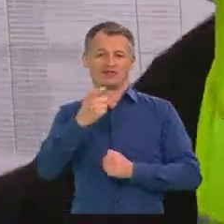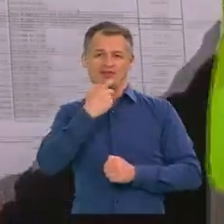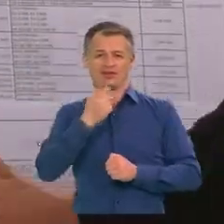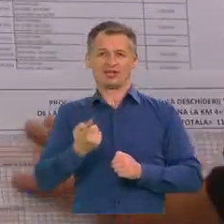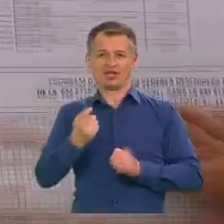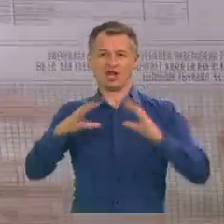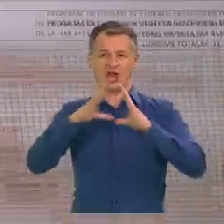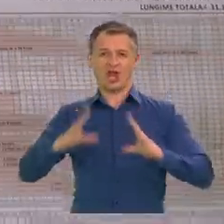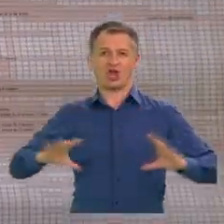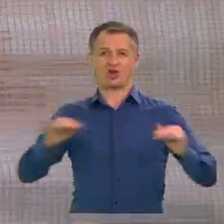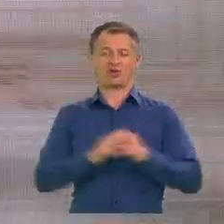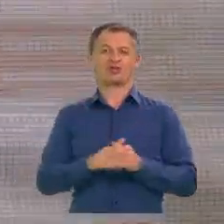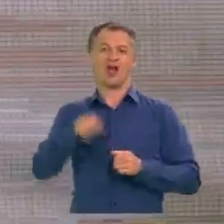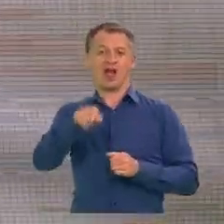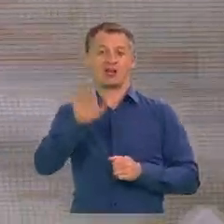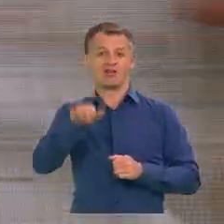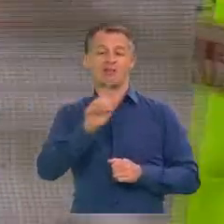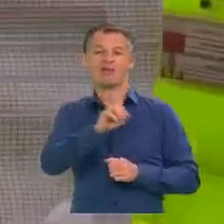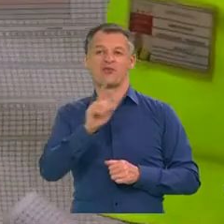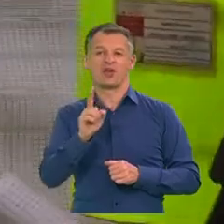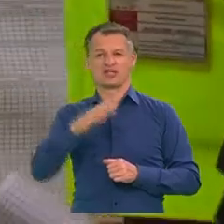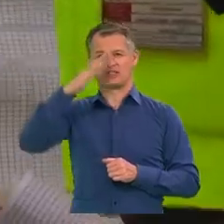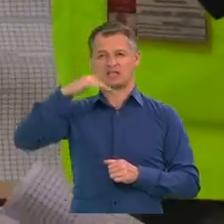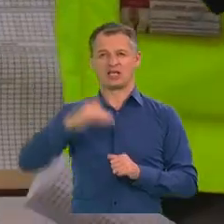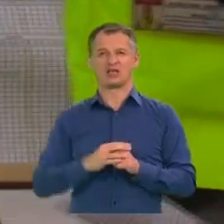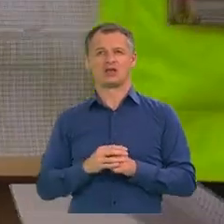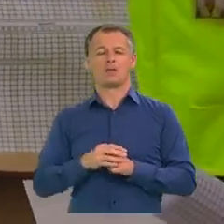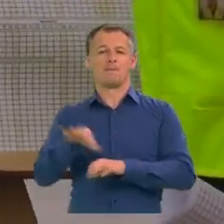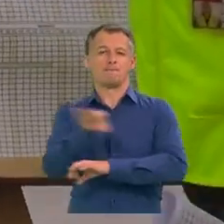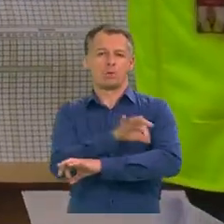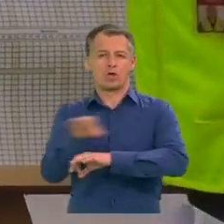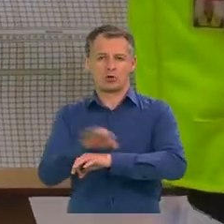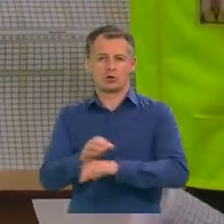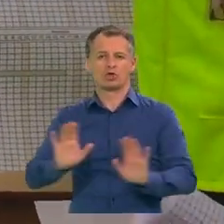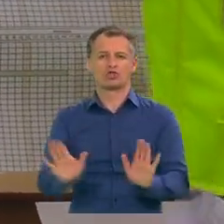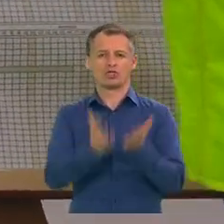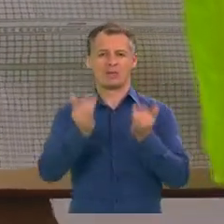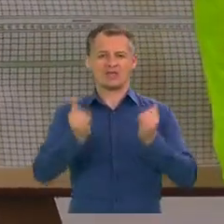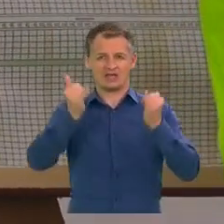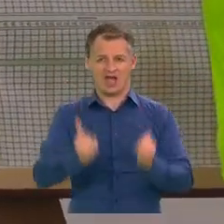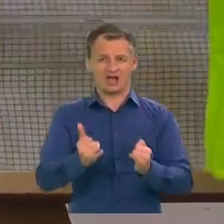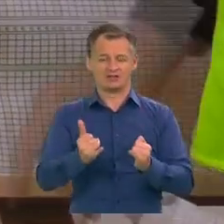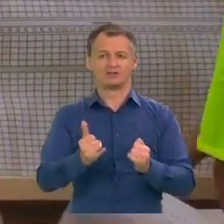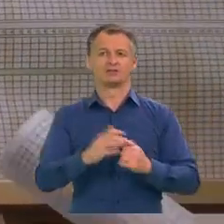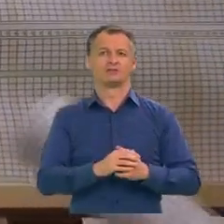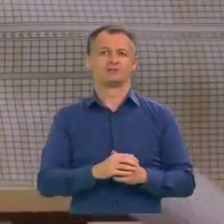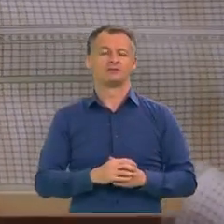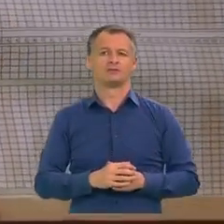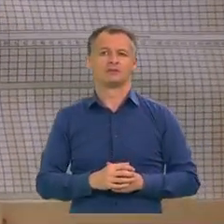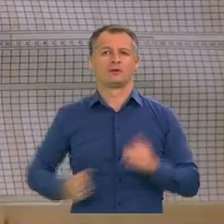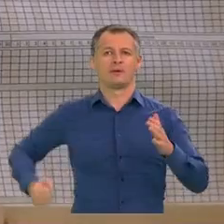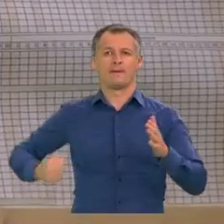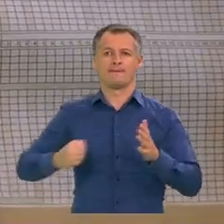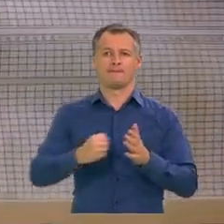Aici un grafic detaliat pe zile. Începând de astăzi, da? Până